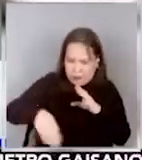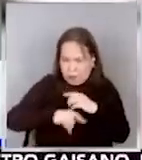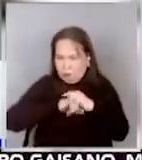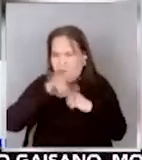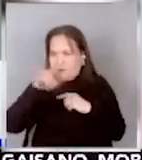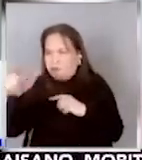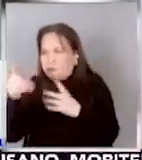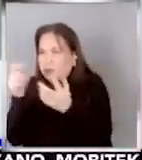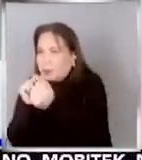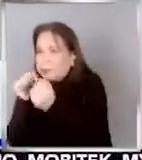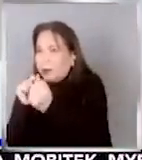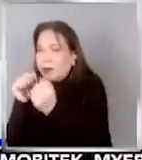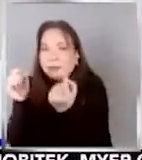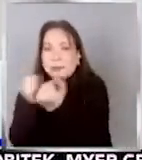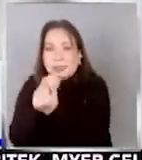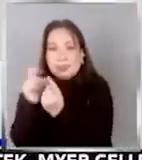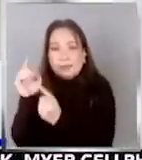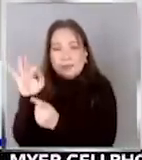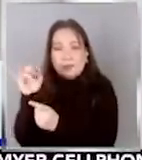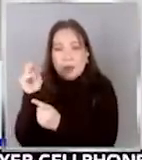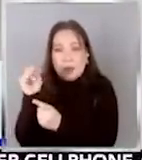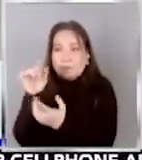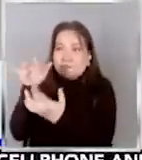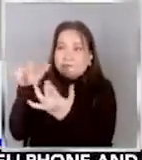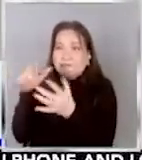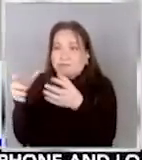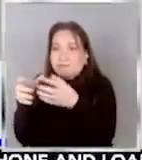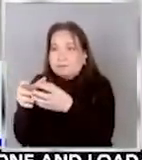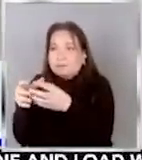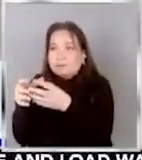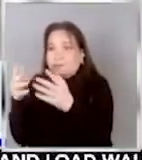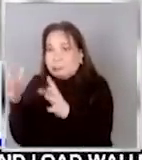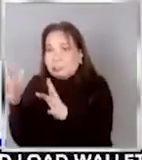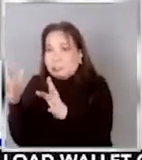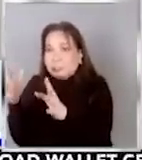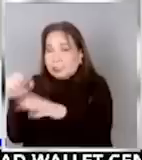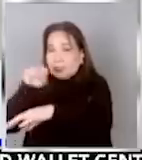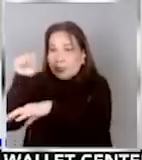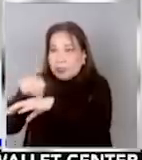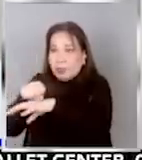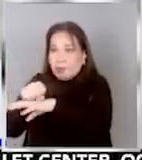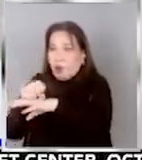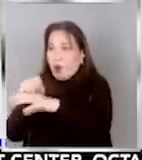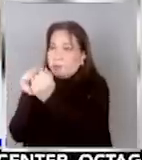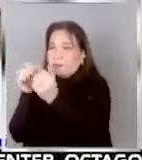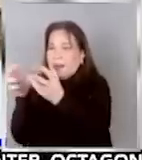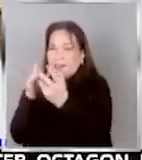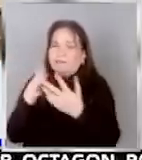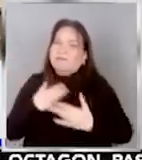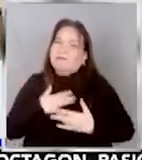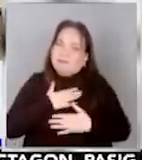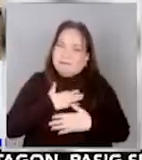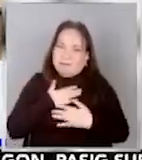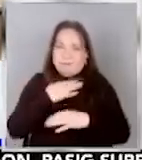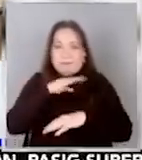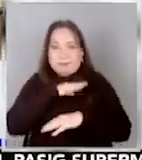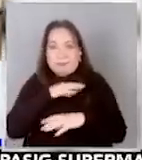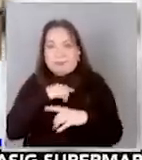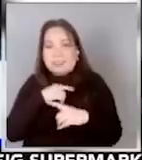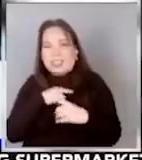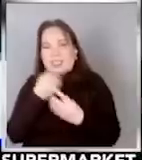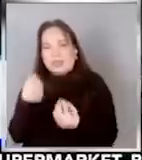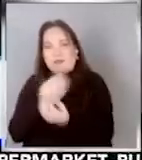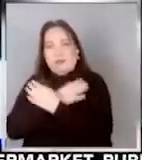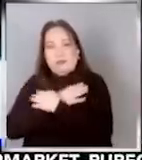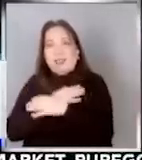kami all over the country. Pero it was fun. It was quite a relaxing trip for me. Parang break ko rin. And then pagbalik